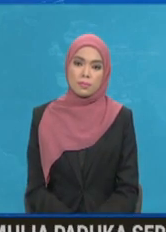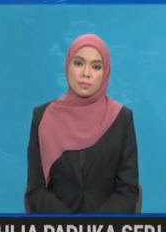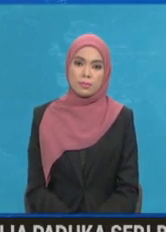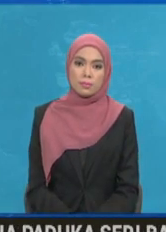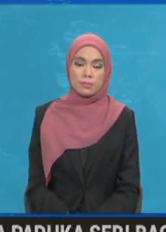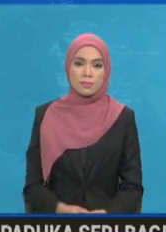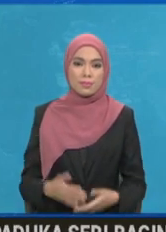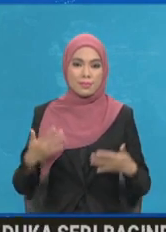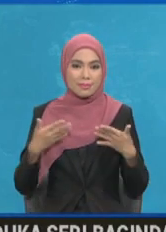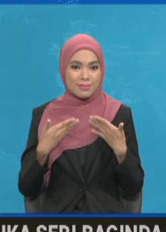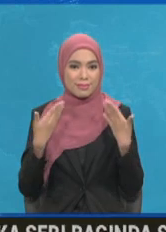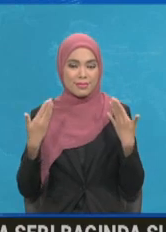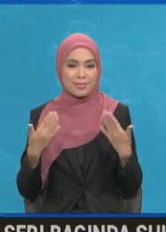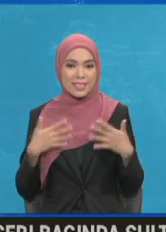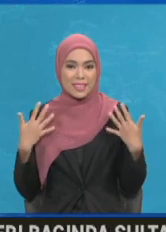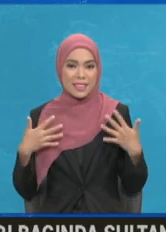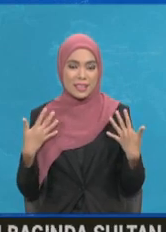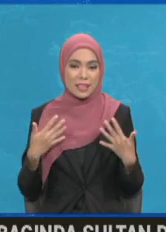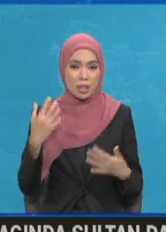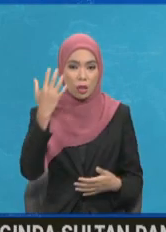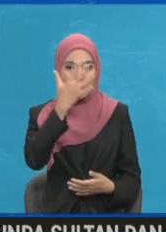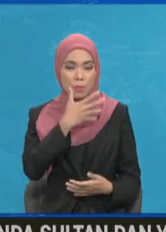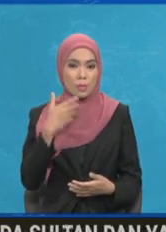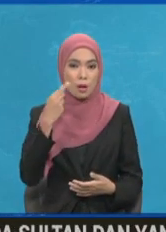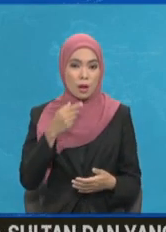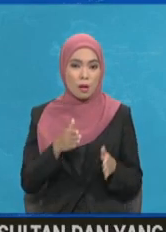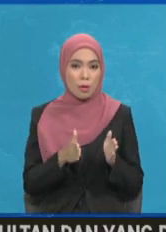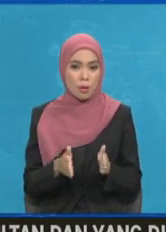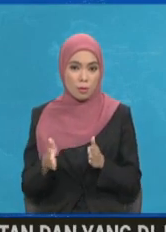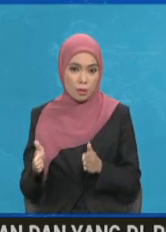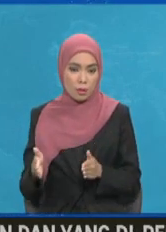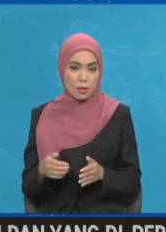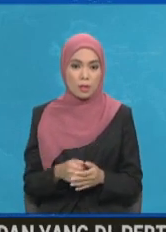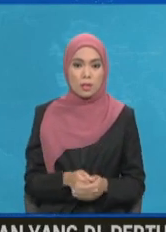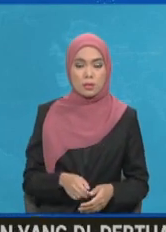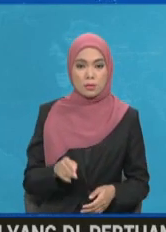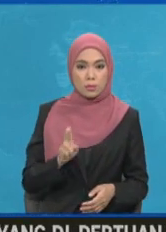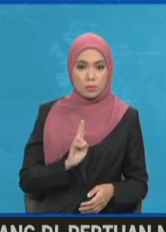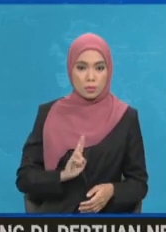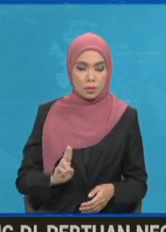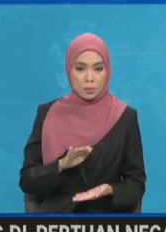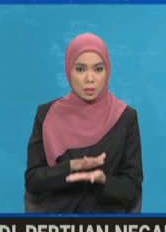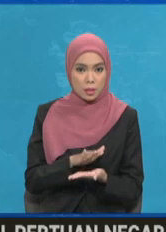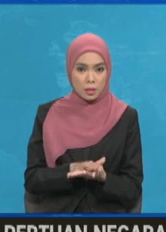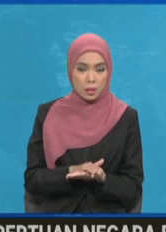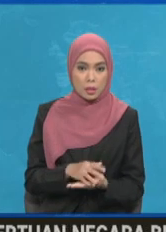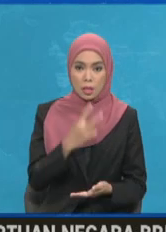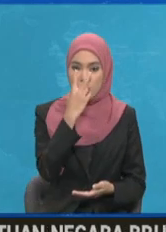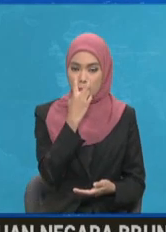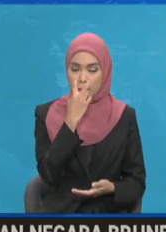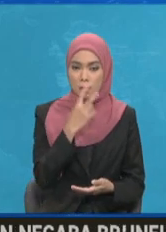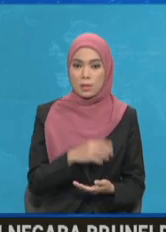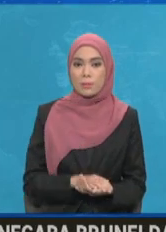keceriaan jelas terpancaran di wajah para pelajar berkeperluan khas agama masalah penglihatan Apabila mereka